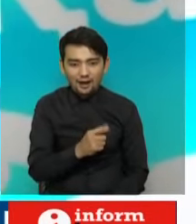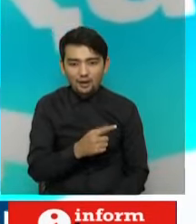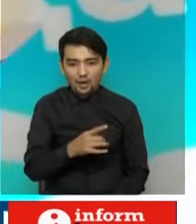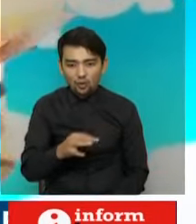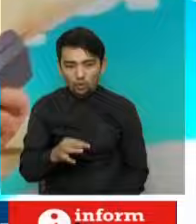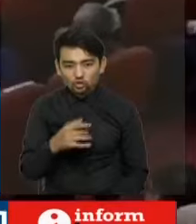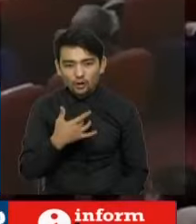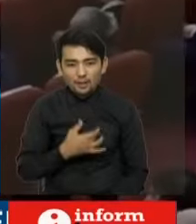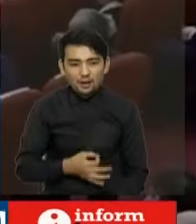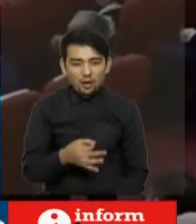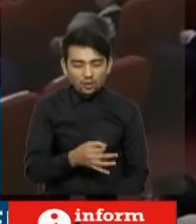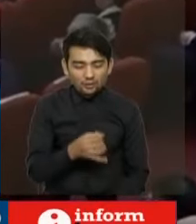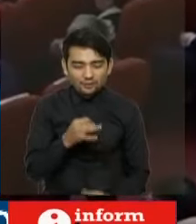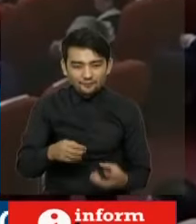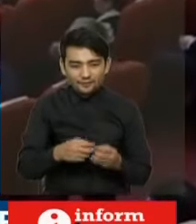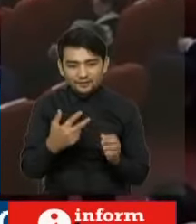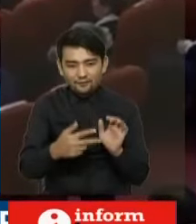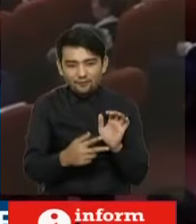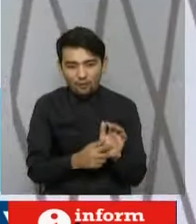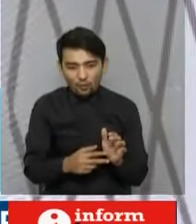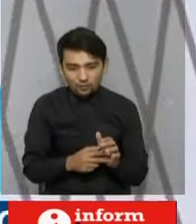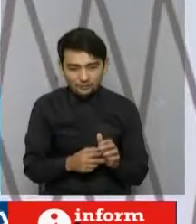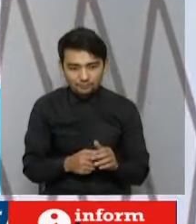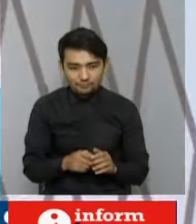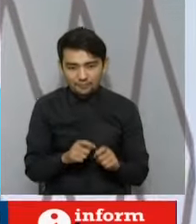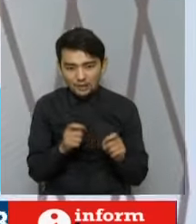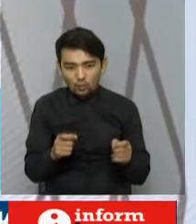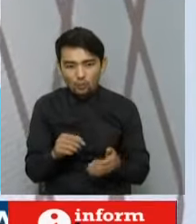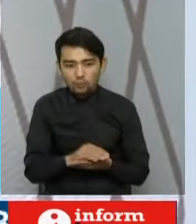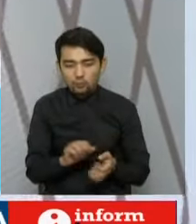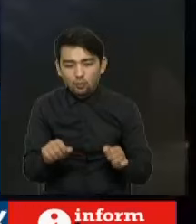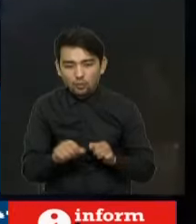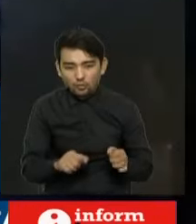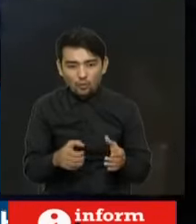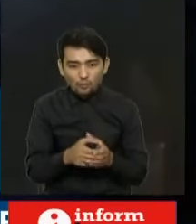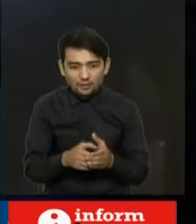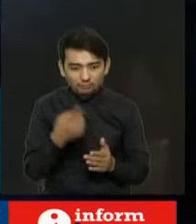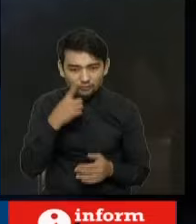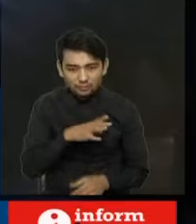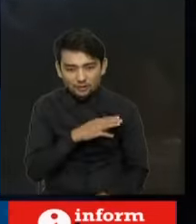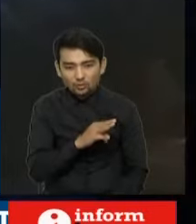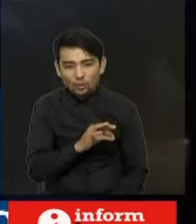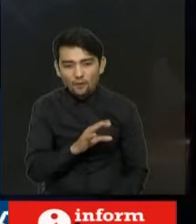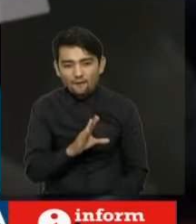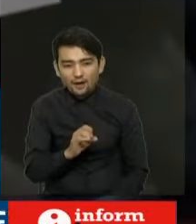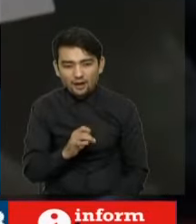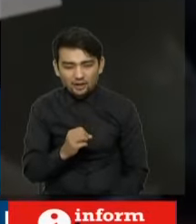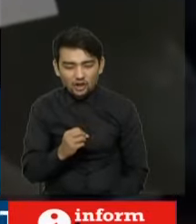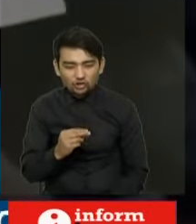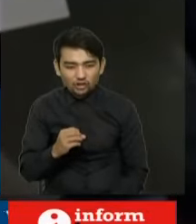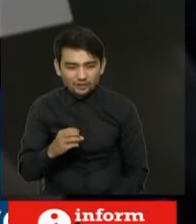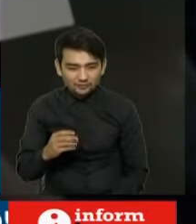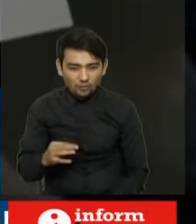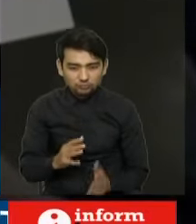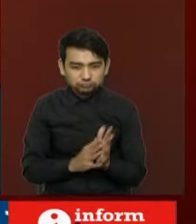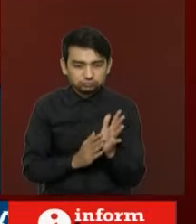году аграрии завершили уже 38-ю уборочную кампанию. Несмотря на непростые погодные условия, товарищество добилось рекордной урожайности